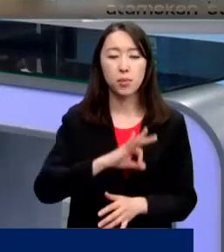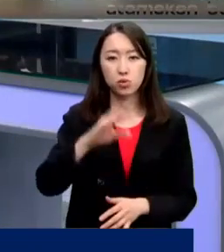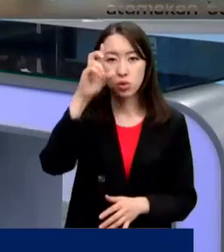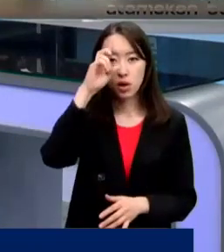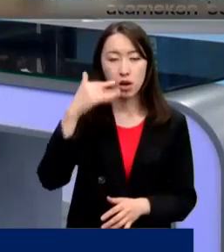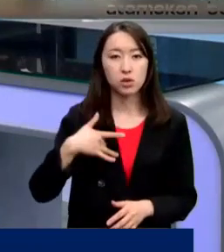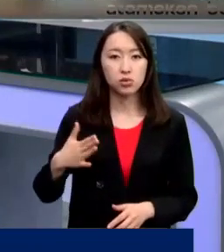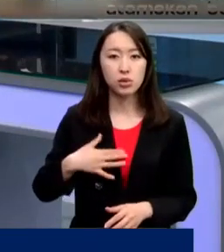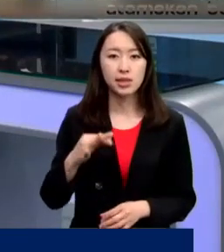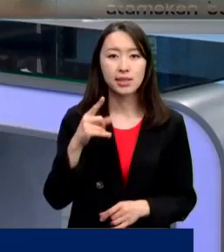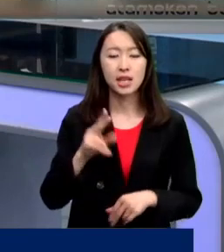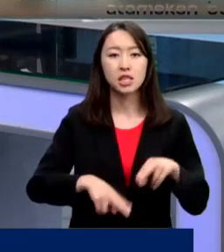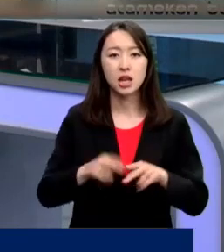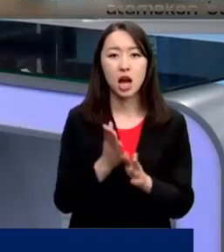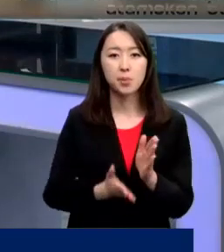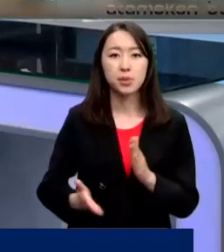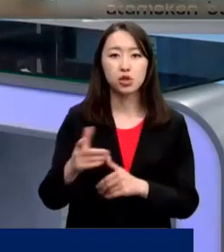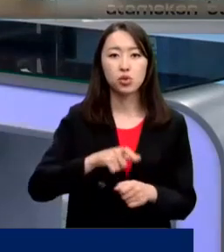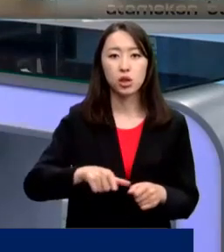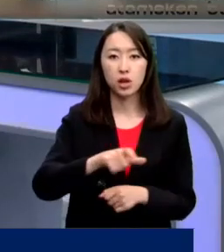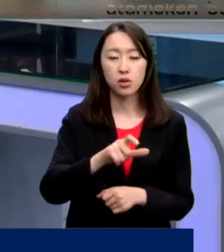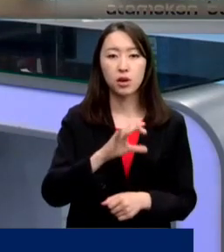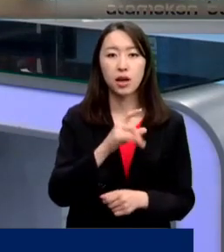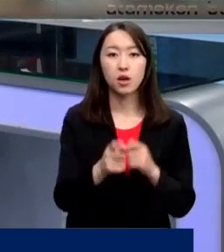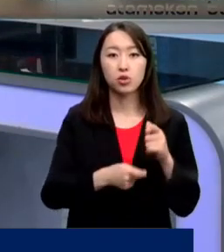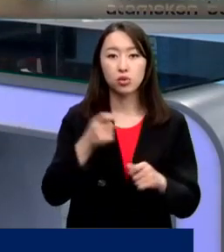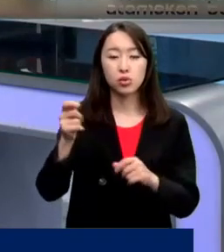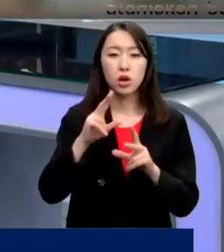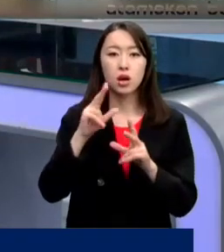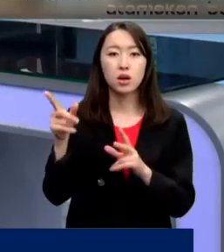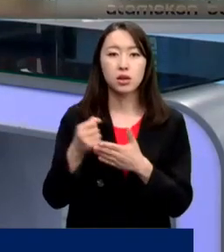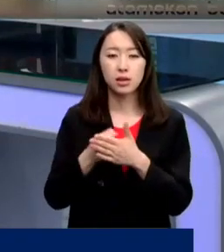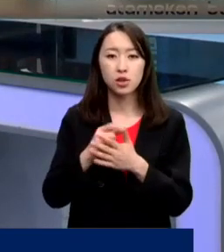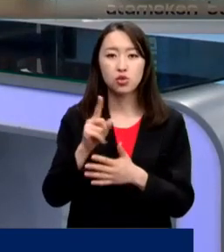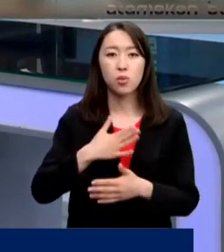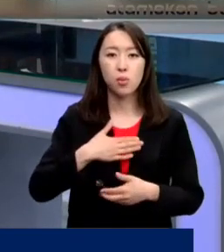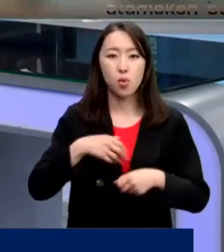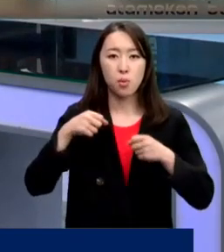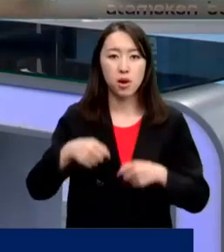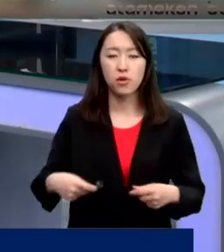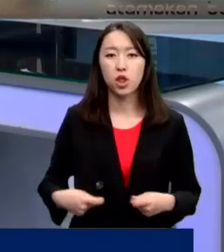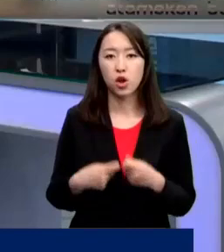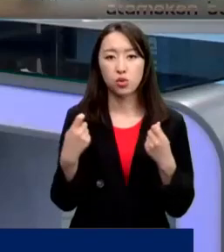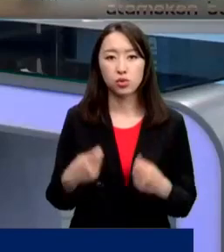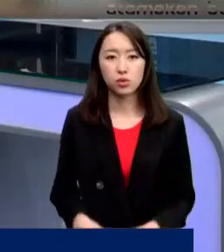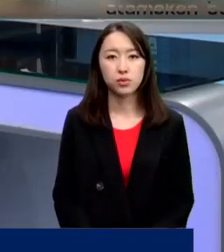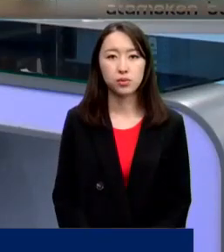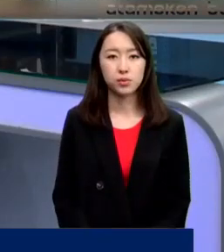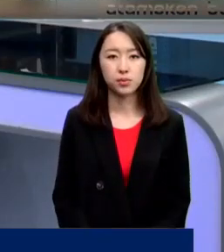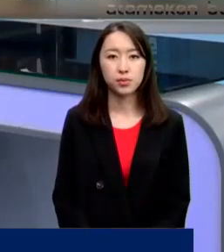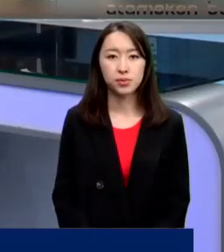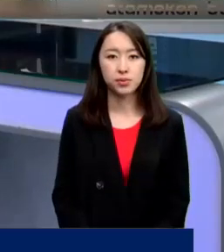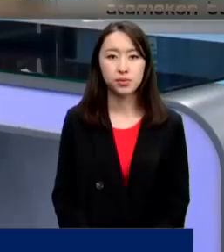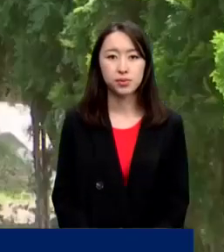государства из-за строительства объездной дороги. Истцы уверяют, что их конституционные права грубо нарушили. Подробности у Дильмурата Муталипова.